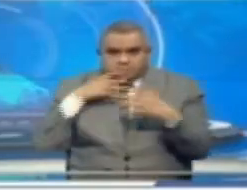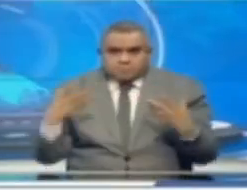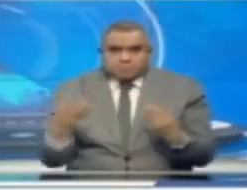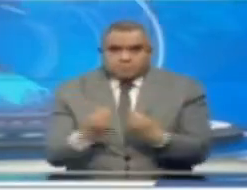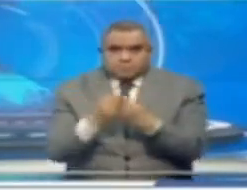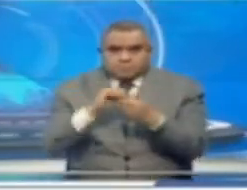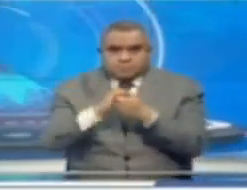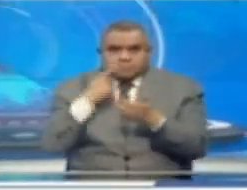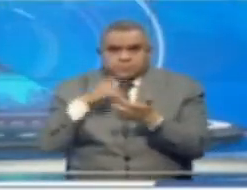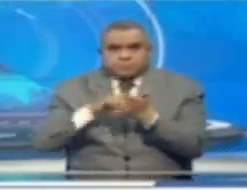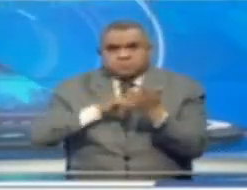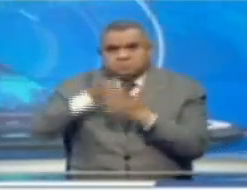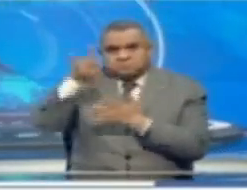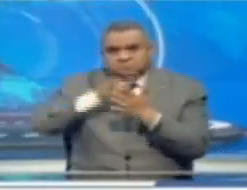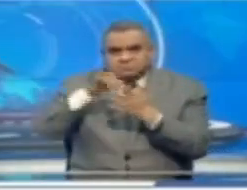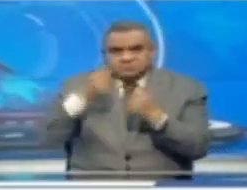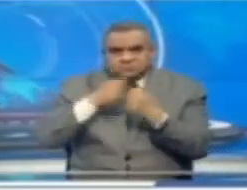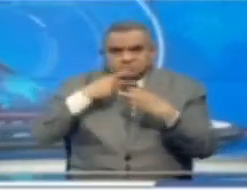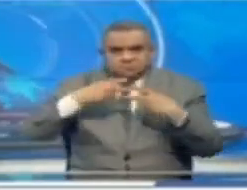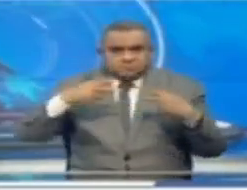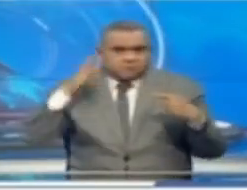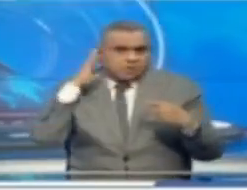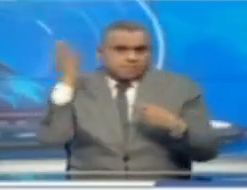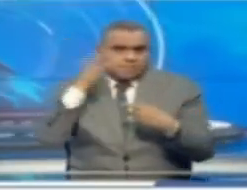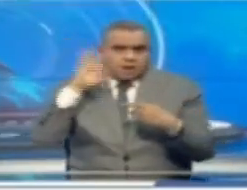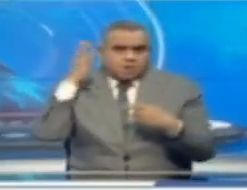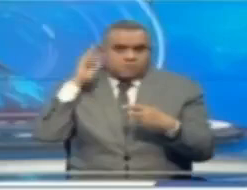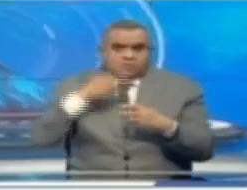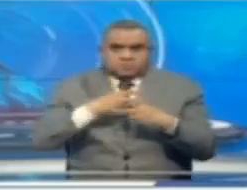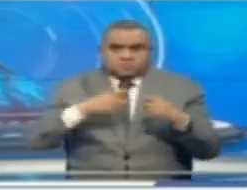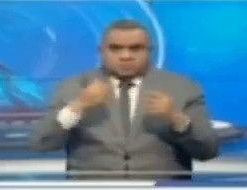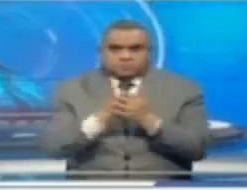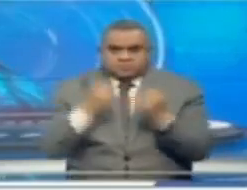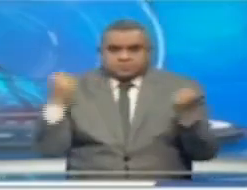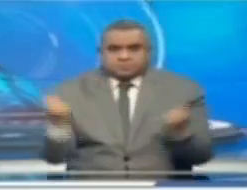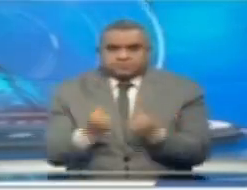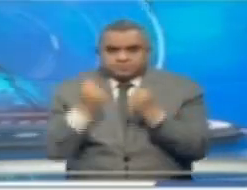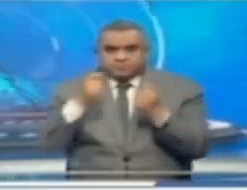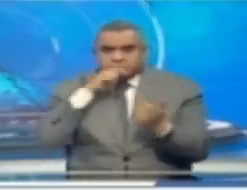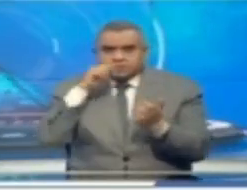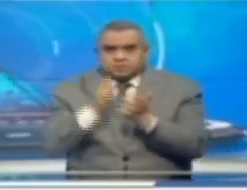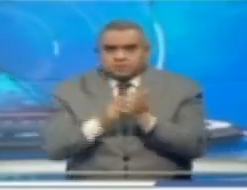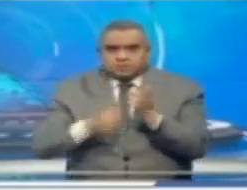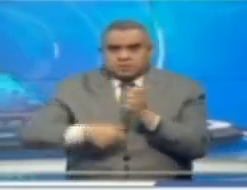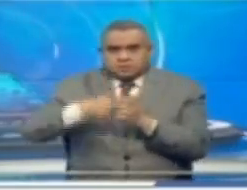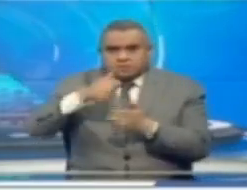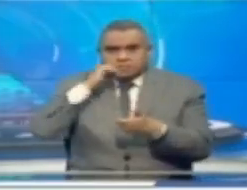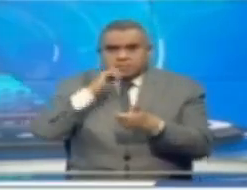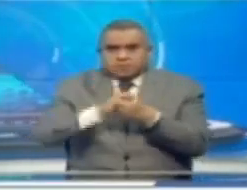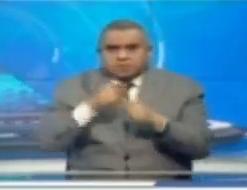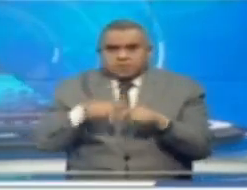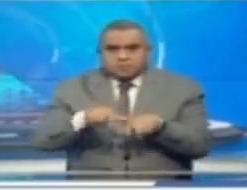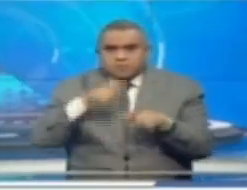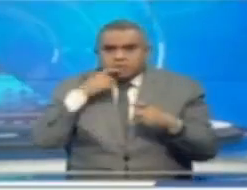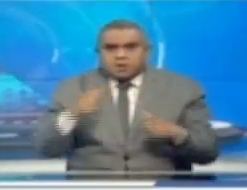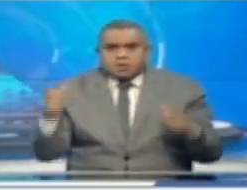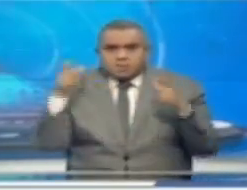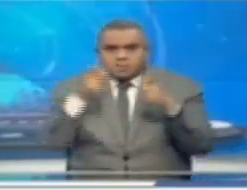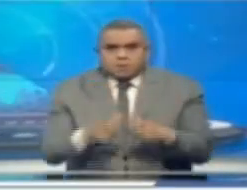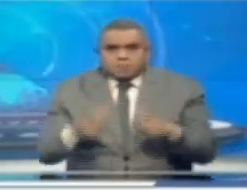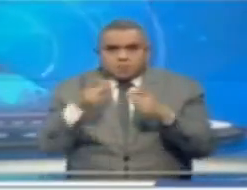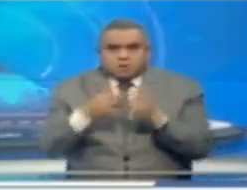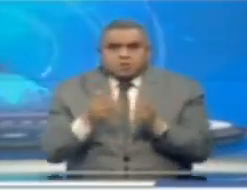المصرية وبمشاركة عدد من المقاتلات متعددة الطرازات. واشتمل التدريب على تنفيذ العديد